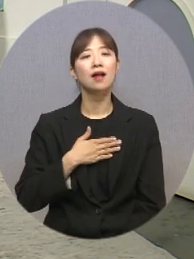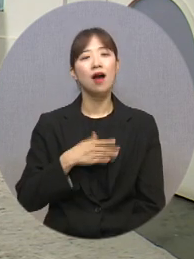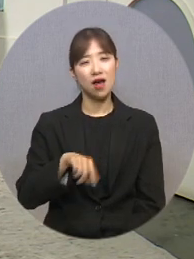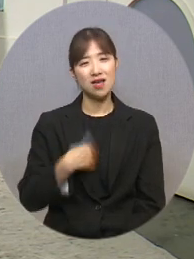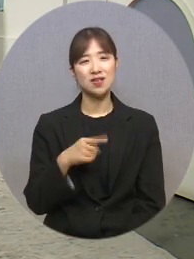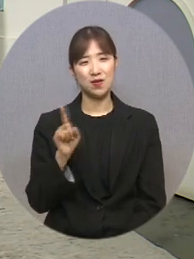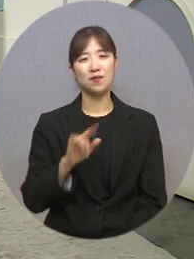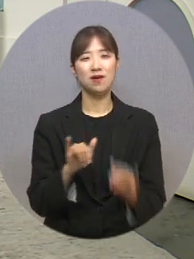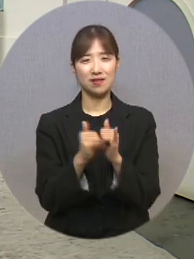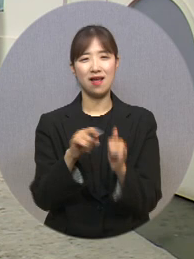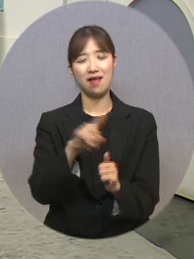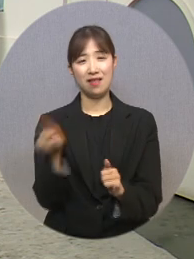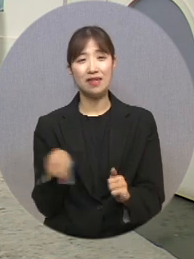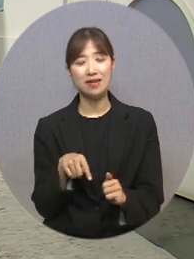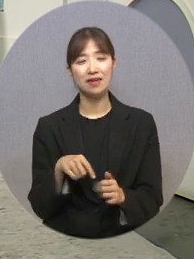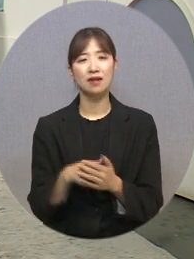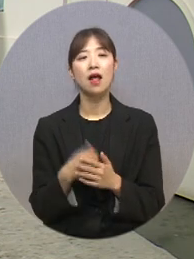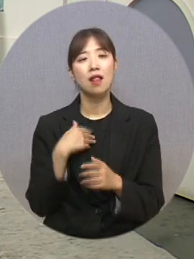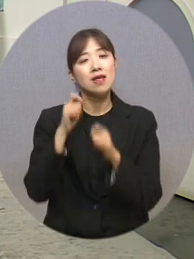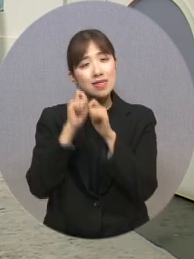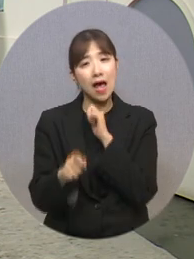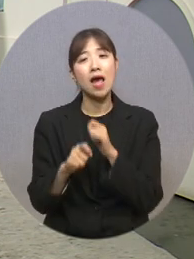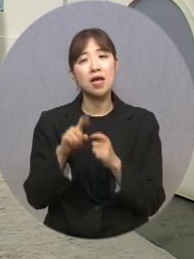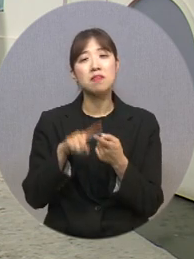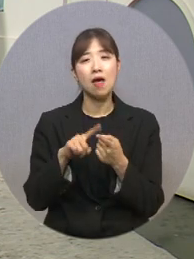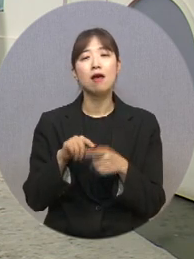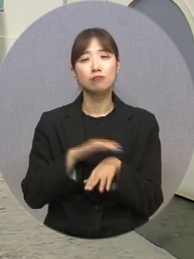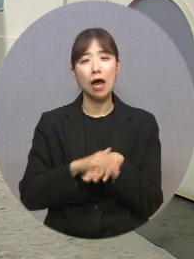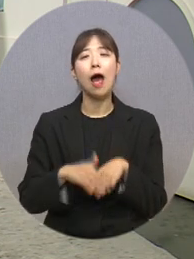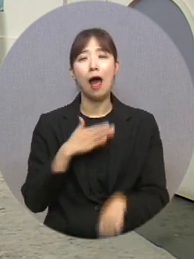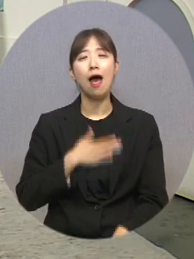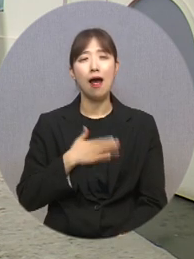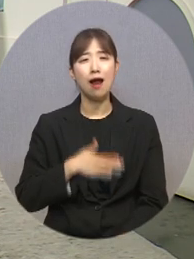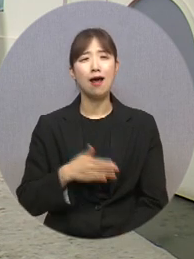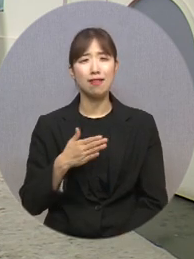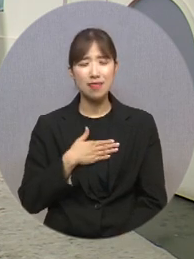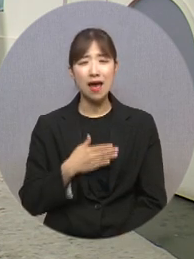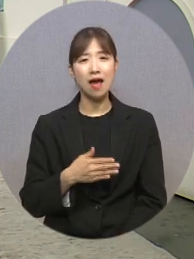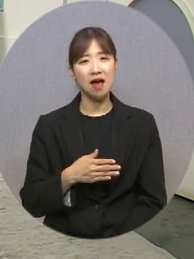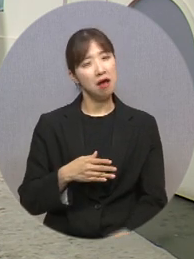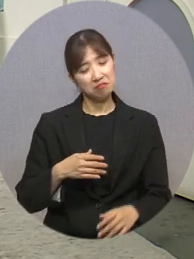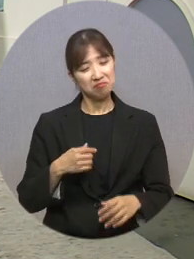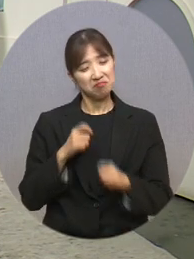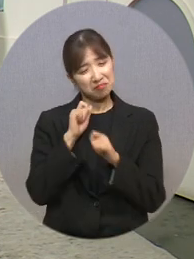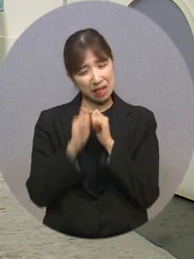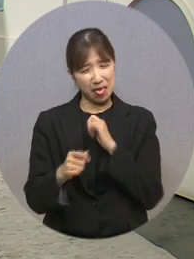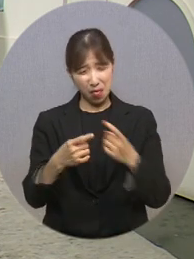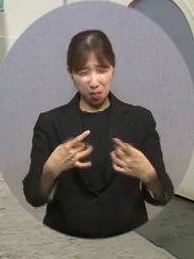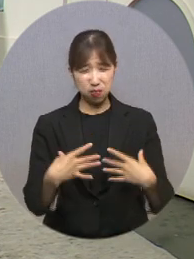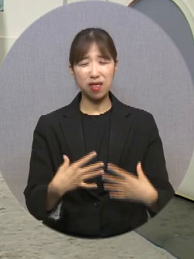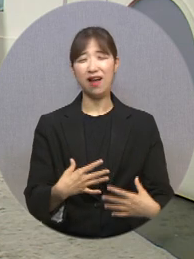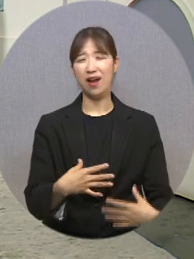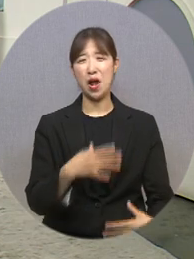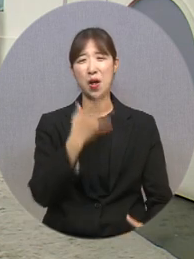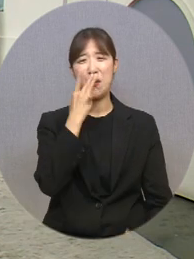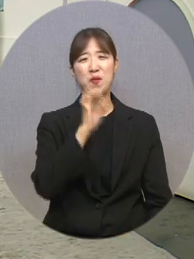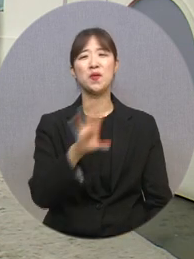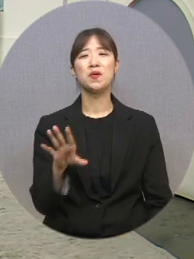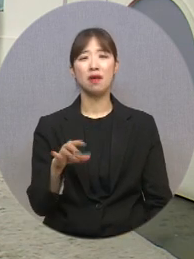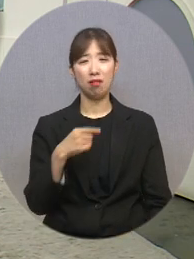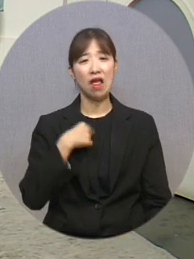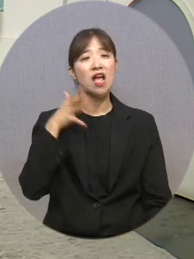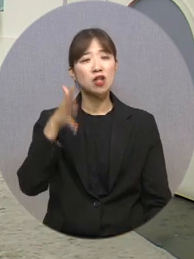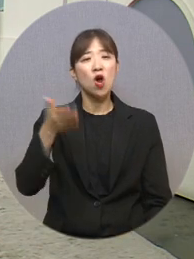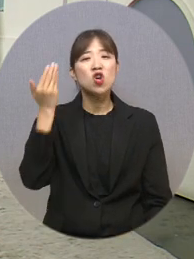이제 많은 사람들이 사기에 대해서는 굉장히 많이 알고 있다고 생각하고 예. 자기만큼은 그래도 사기를 안 당할 걸로. 더군다나 어떤 전문 지식을